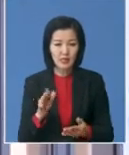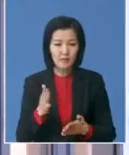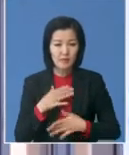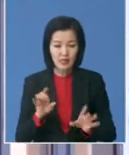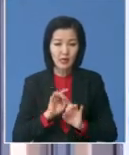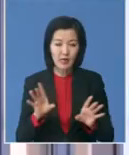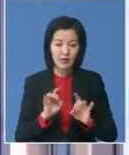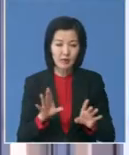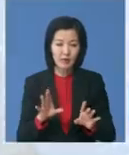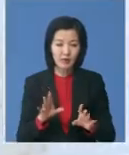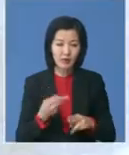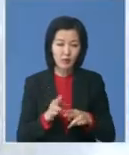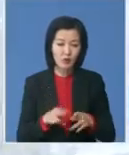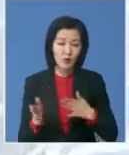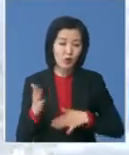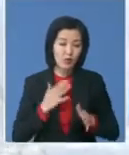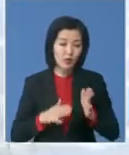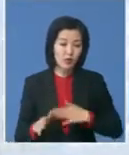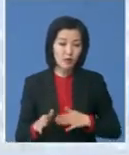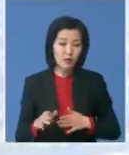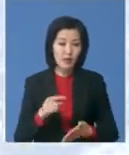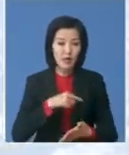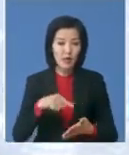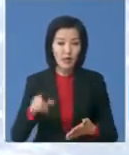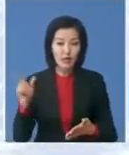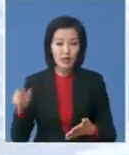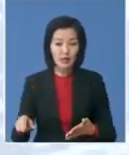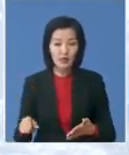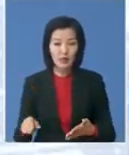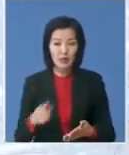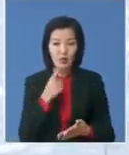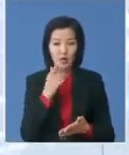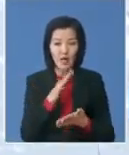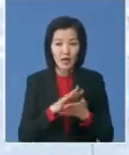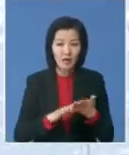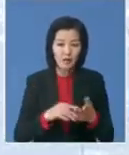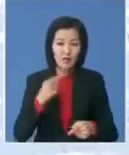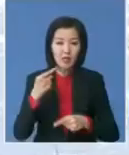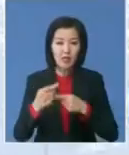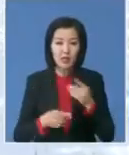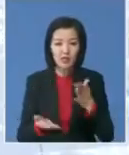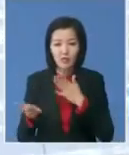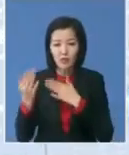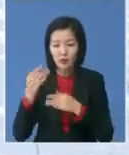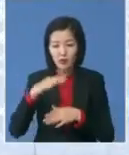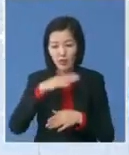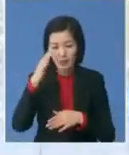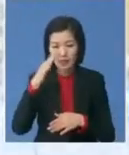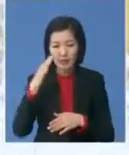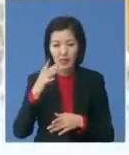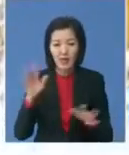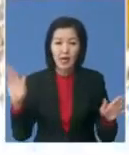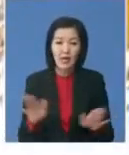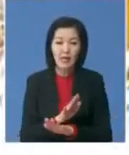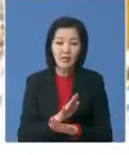беріп отырғандарына риза болдым. Ақынның бойындағы өнері қанмен дарыған екен. Кезінде анасы әнші, әкесі күйші,